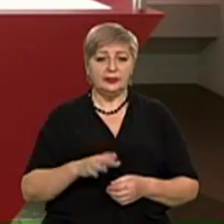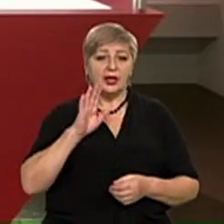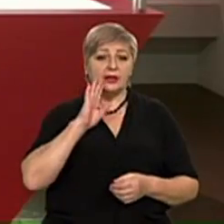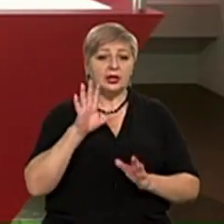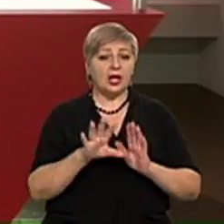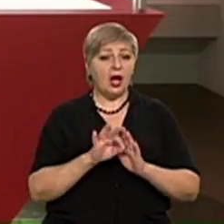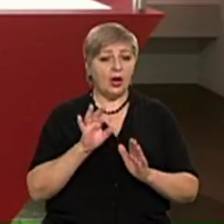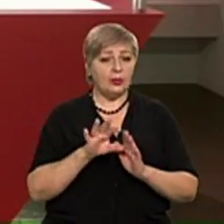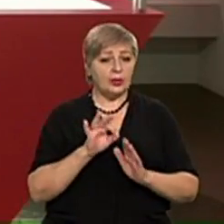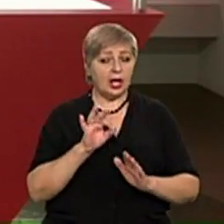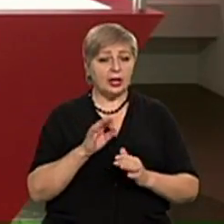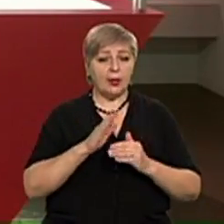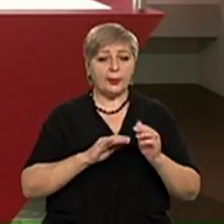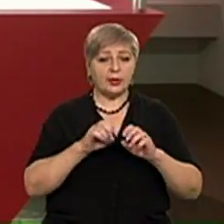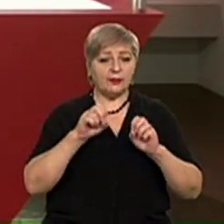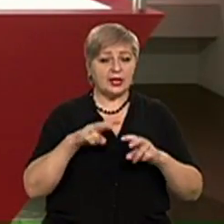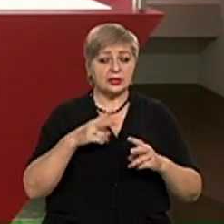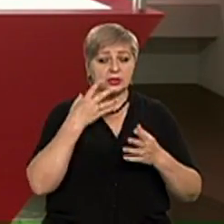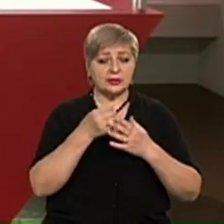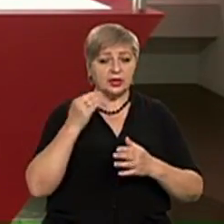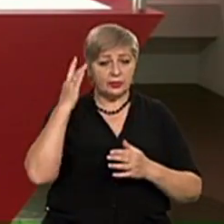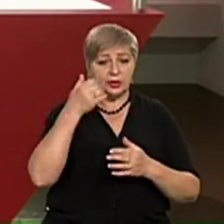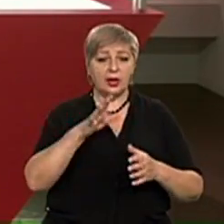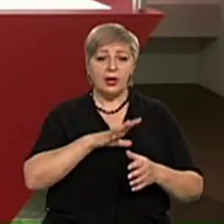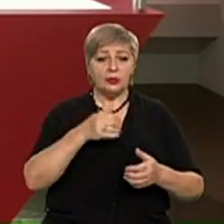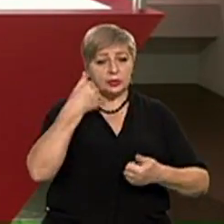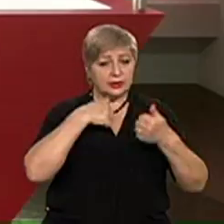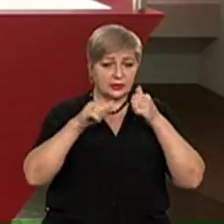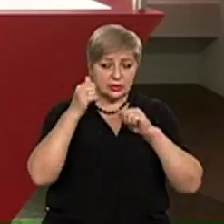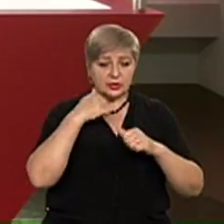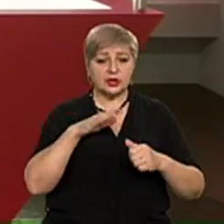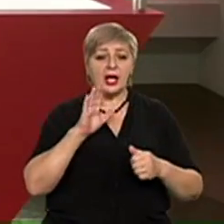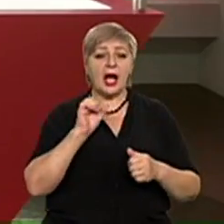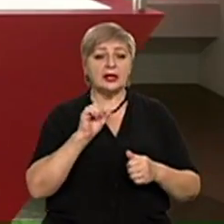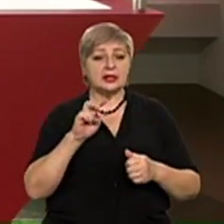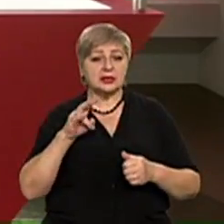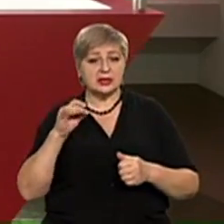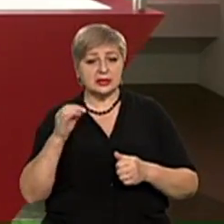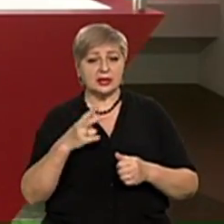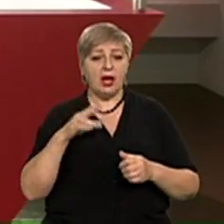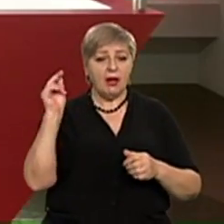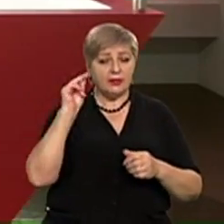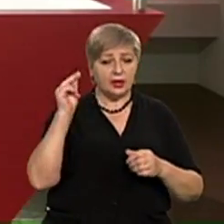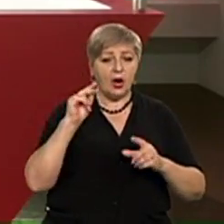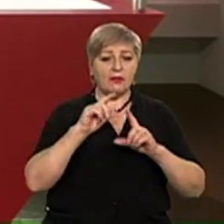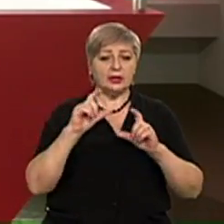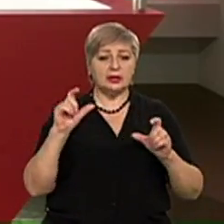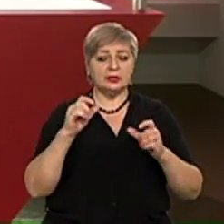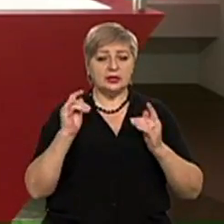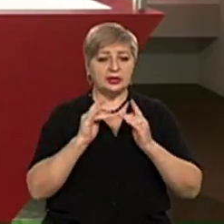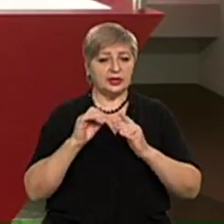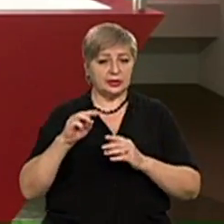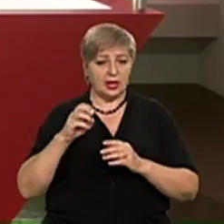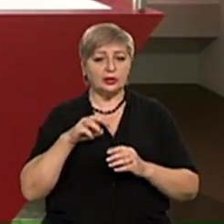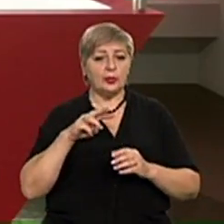Вона обрала професію своєї мрії. Бути візажистом Анастасія, вихованка Маріупольської школи-інтернату, вирішила не випадково.